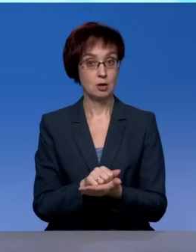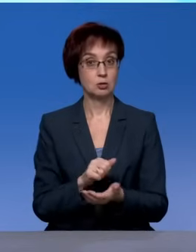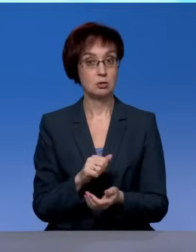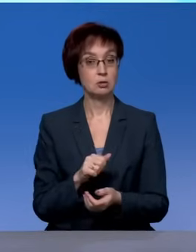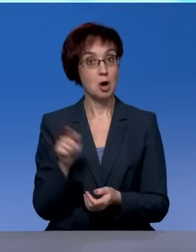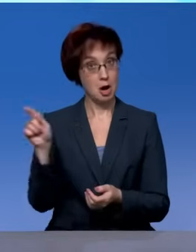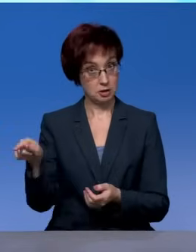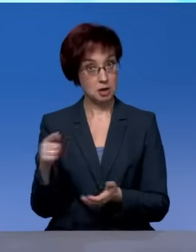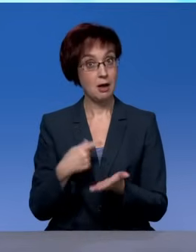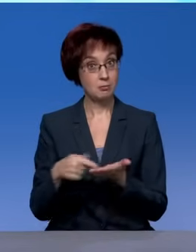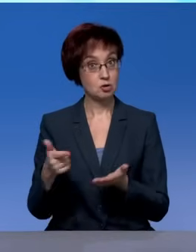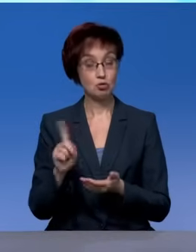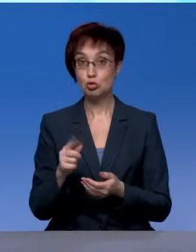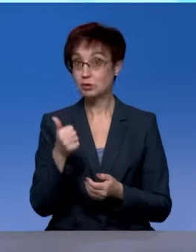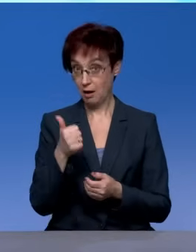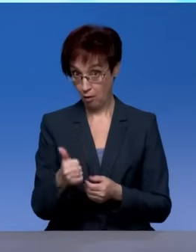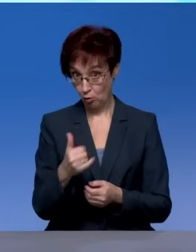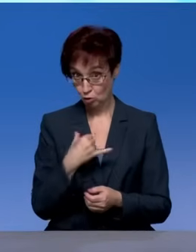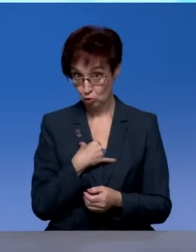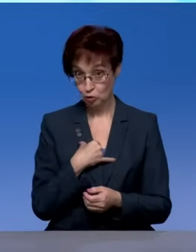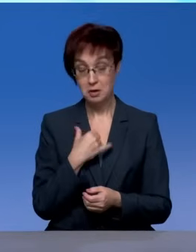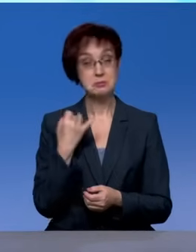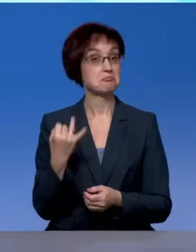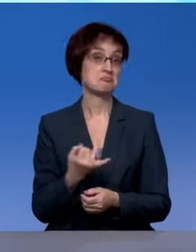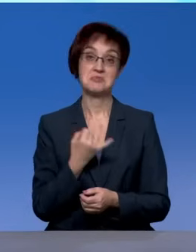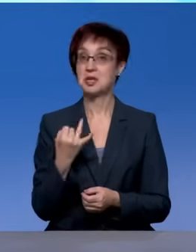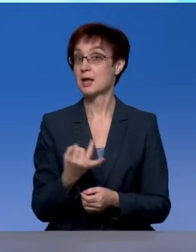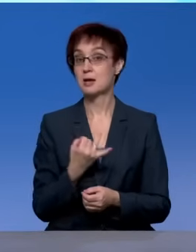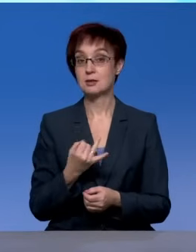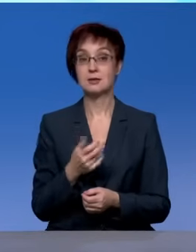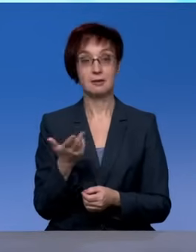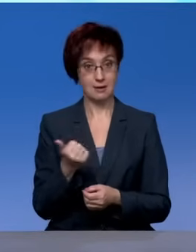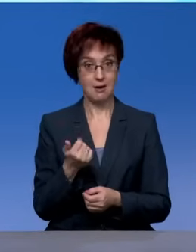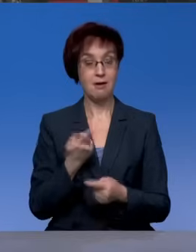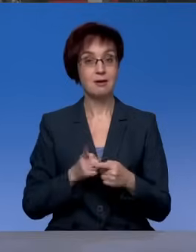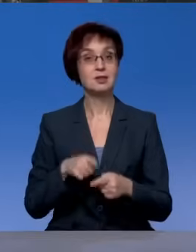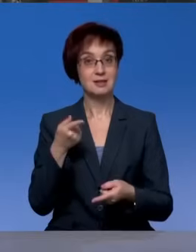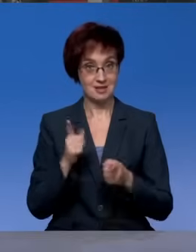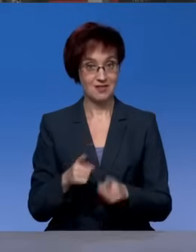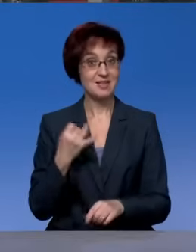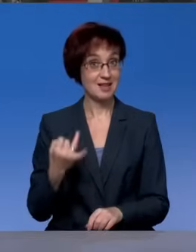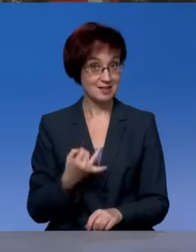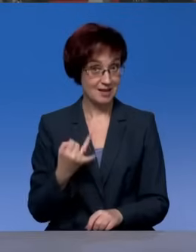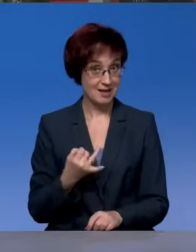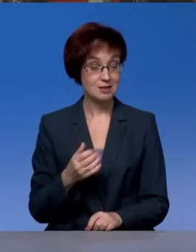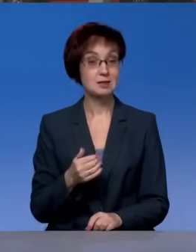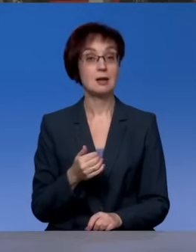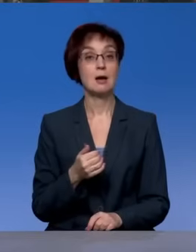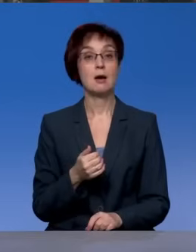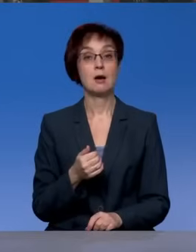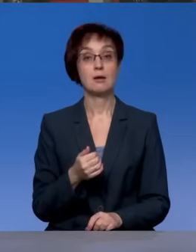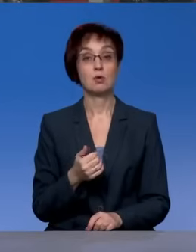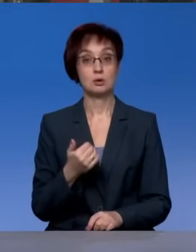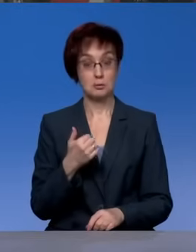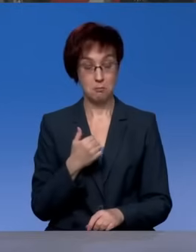нас отмечают, это интересно. Да, это действительно интересно, но мы как флагман накопительной пенсии для них